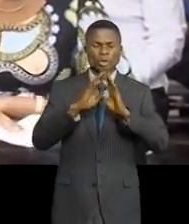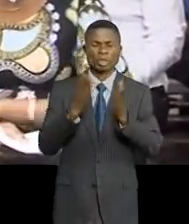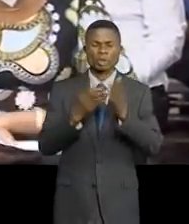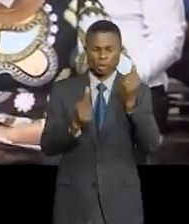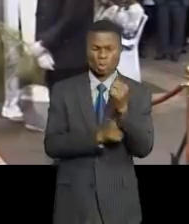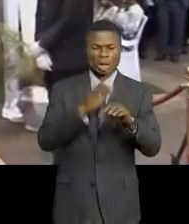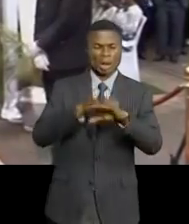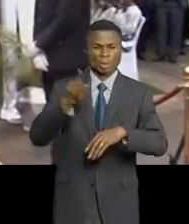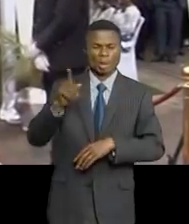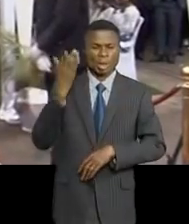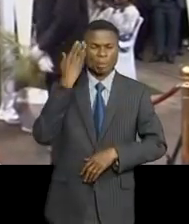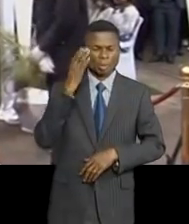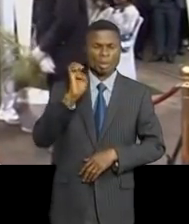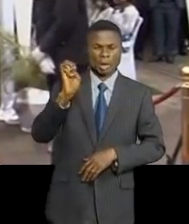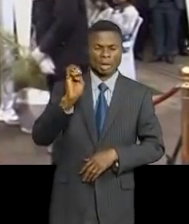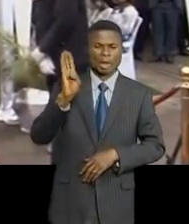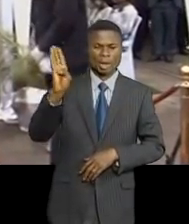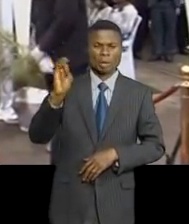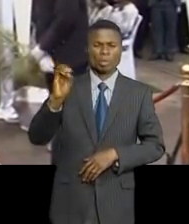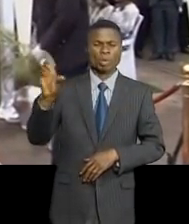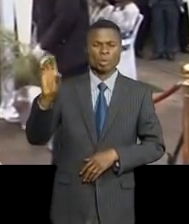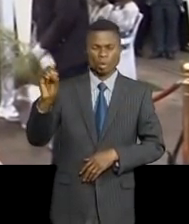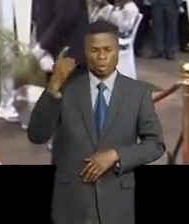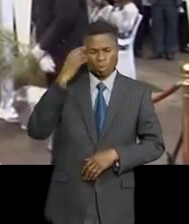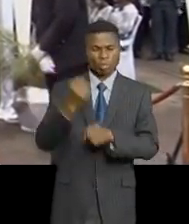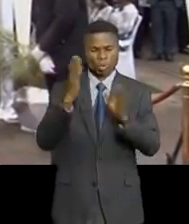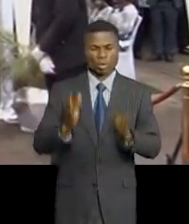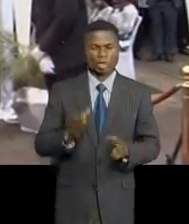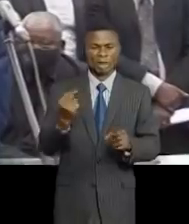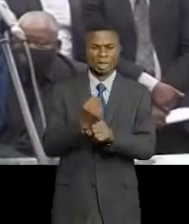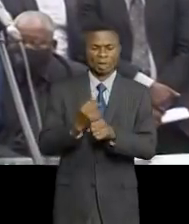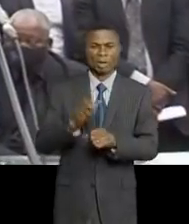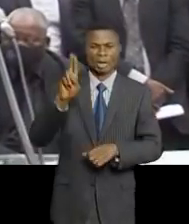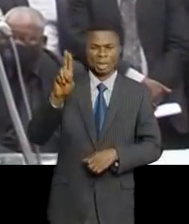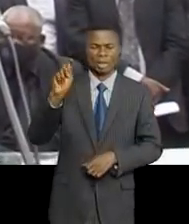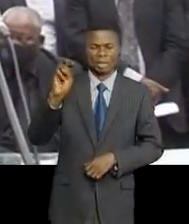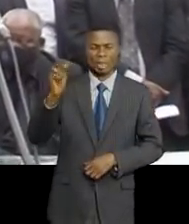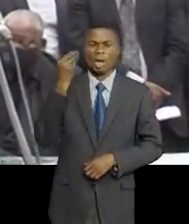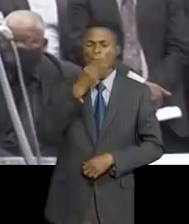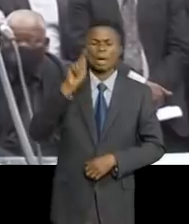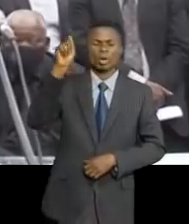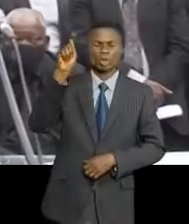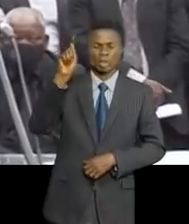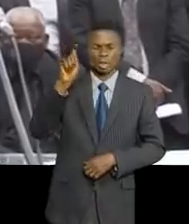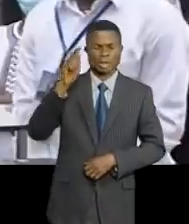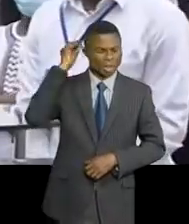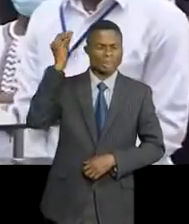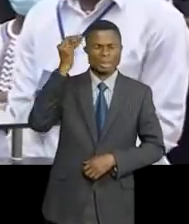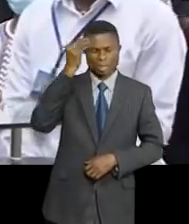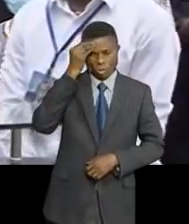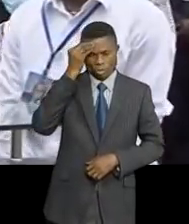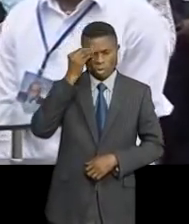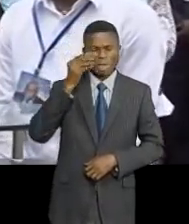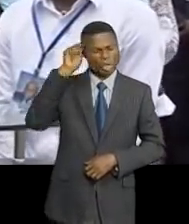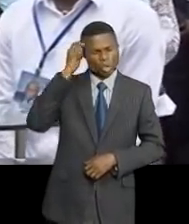qu'ils appelaient Papa Ebolo pour les personnels de la RTNC. Les témoignages des reconnaissances et des